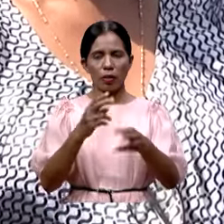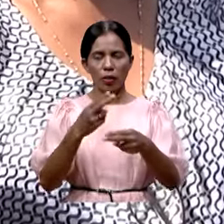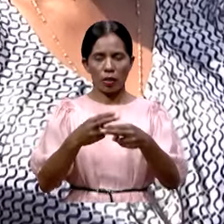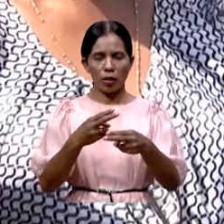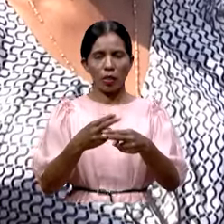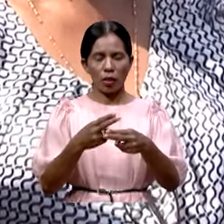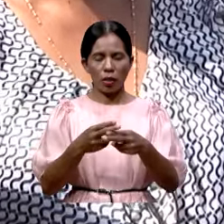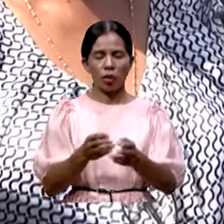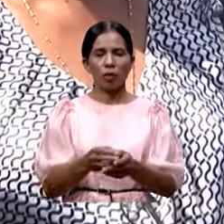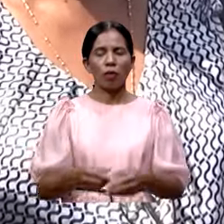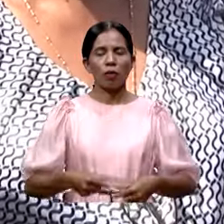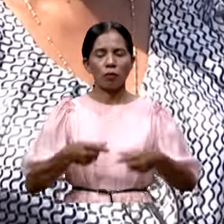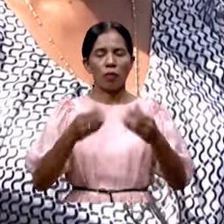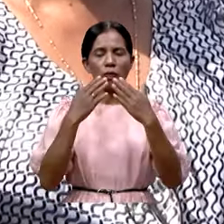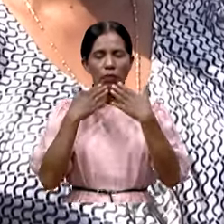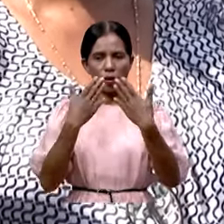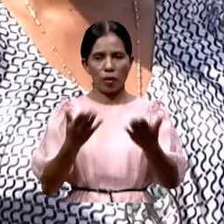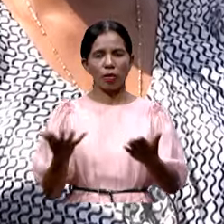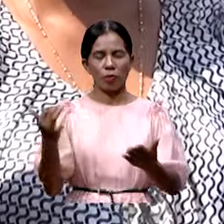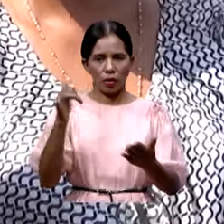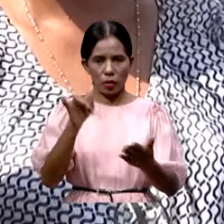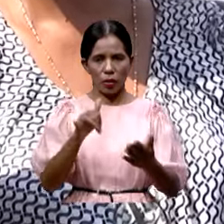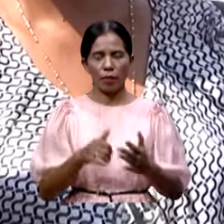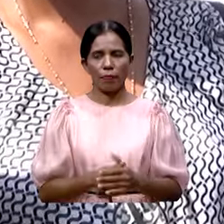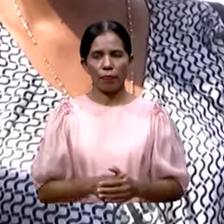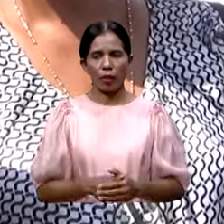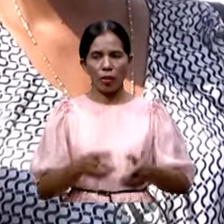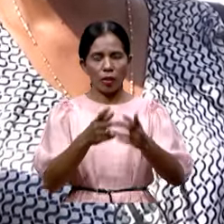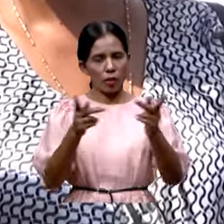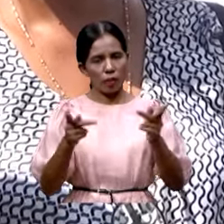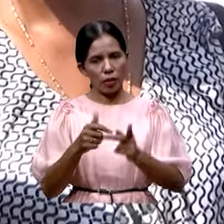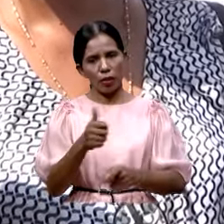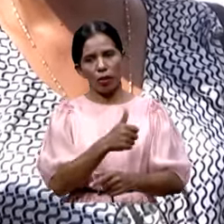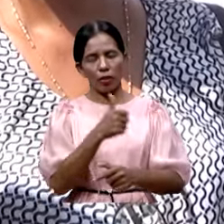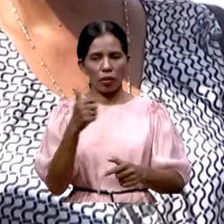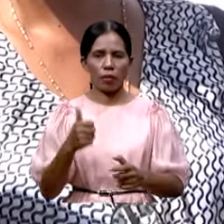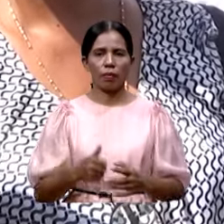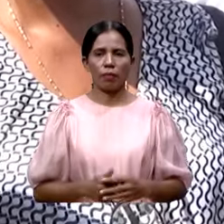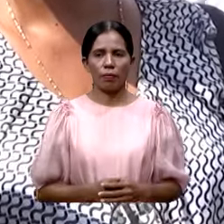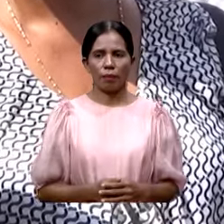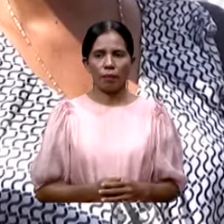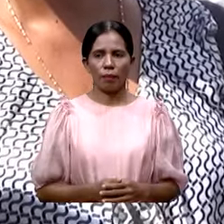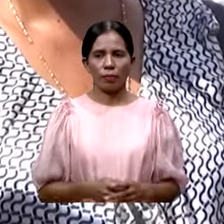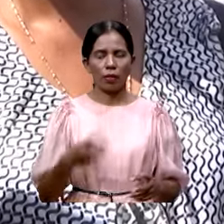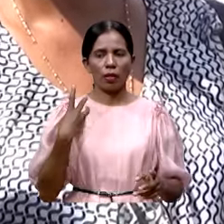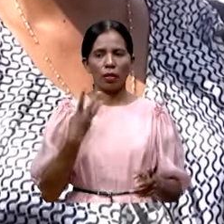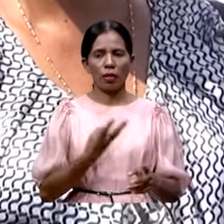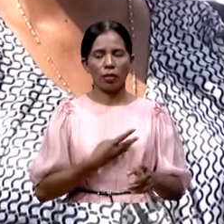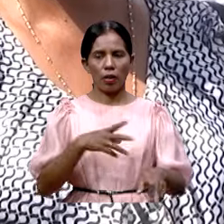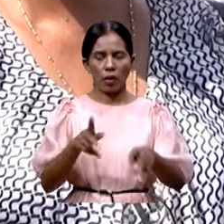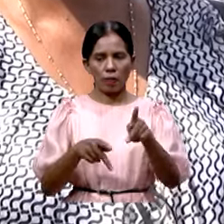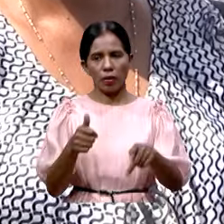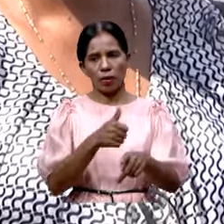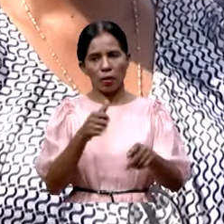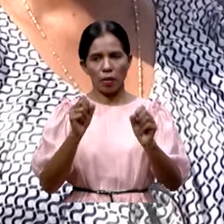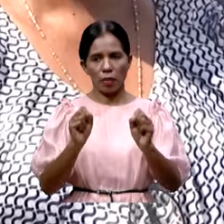sira a fi spera kata i ha fatto se il mos i tenia comandare se se lo